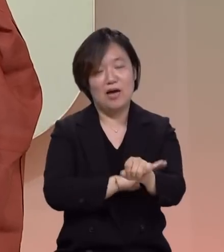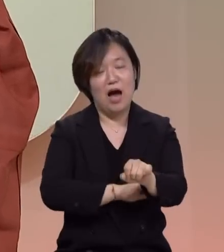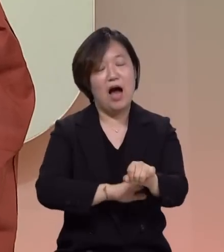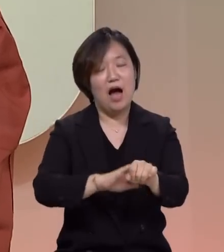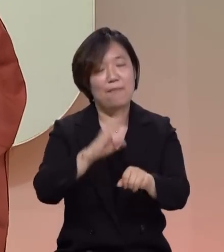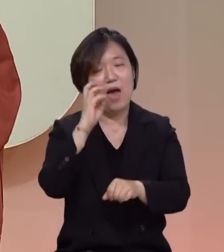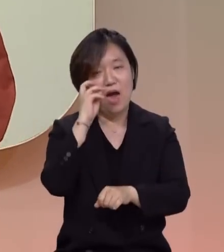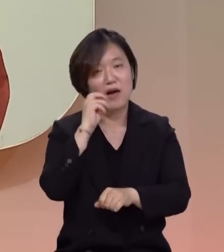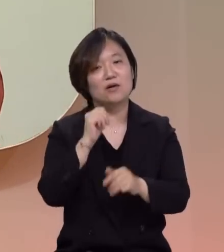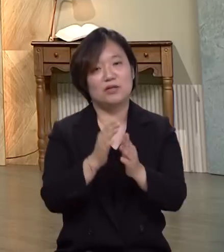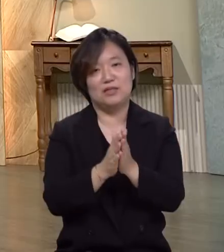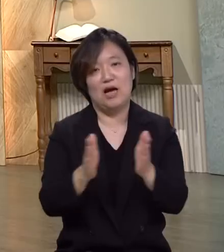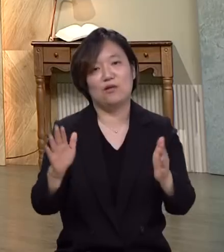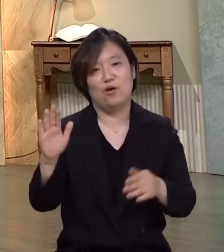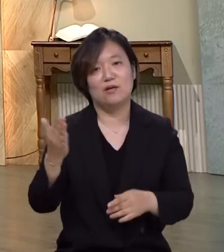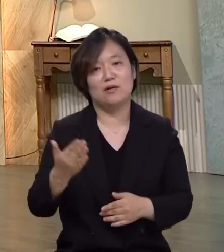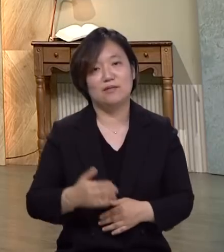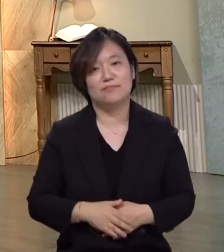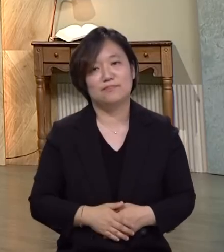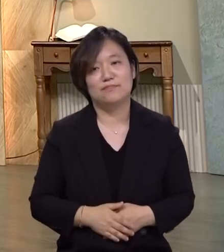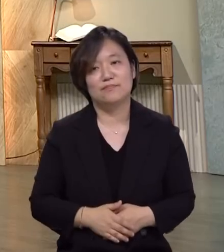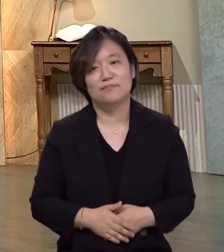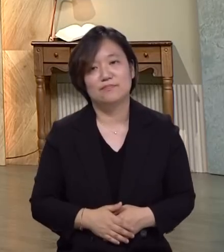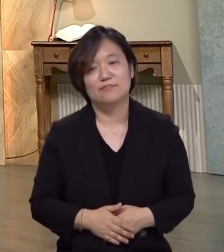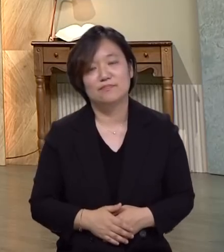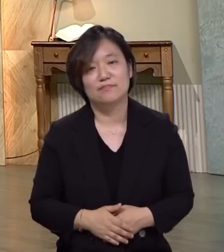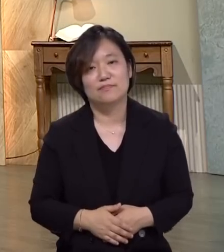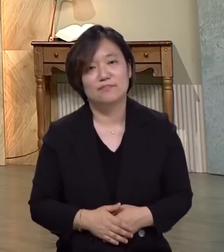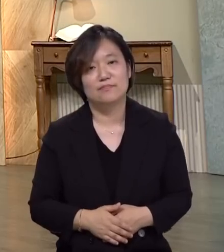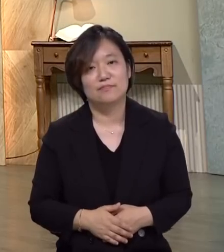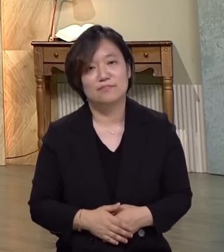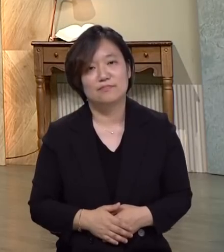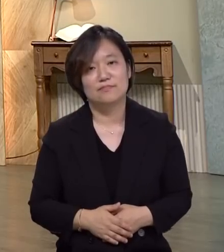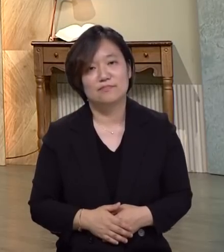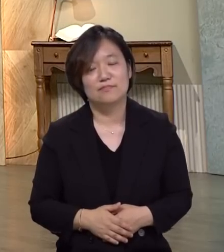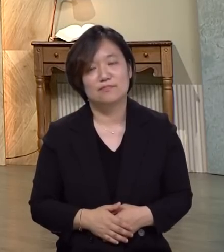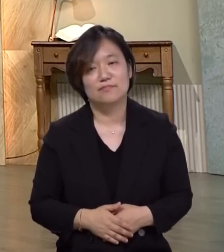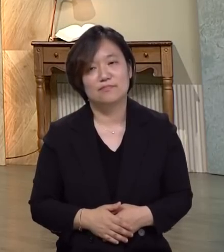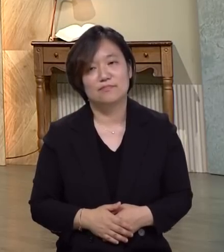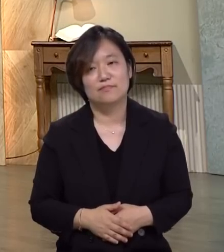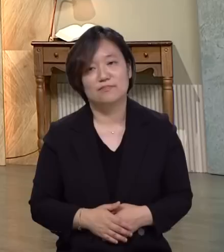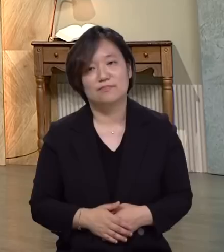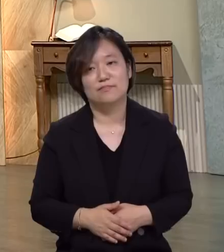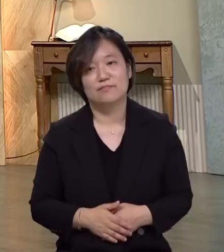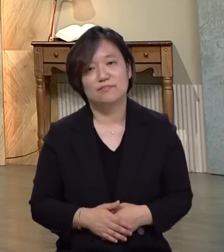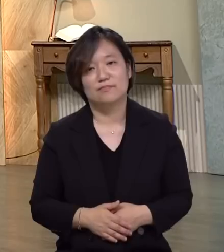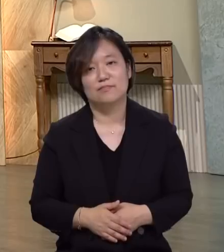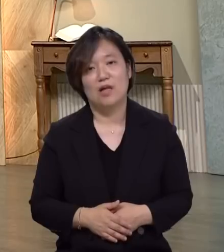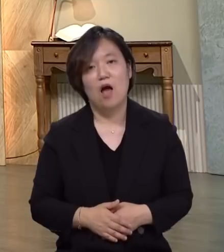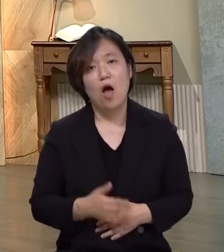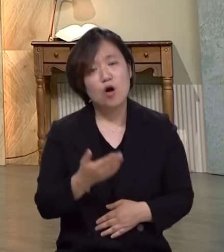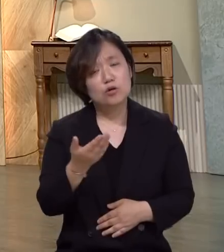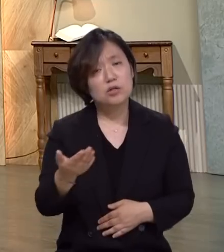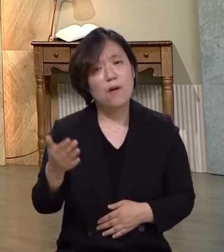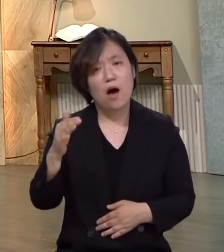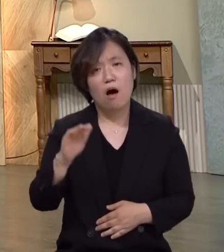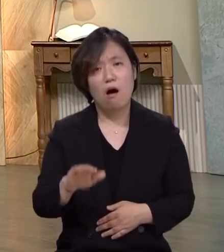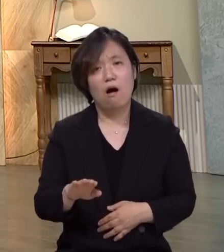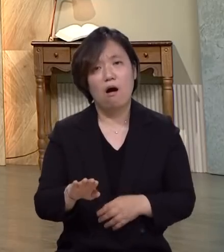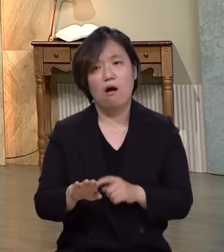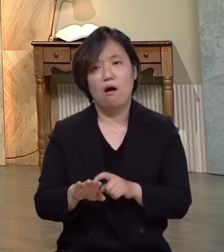그래서 이제 불사가 이렇게 이제 원만하게 시작이 되셨지만 되셨지만